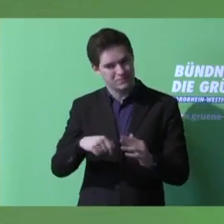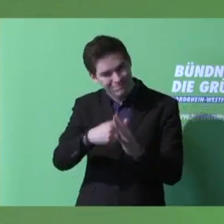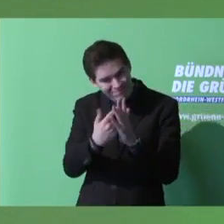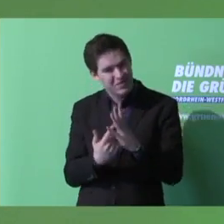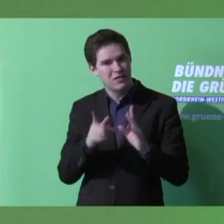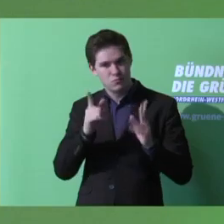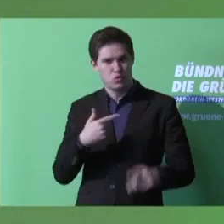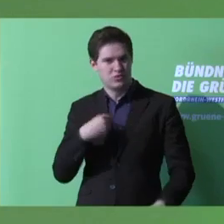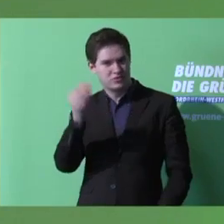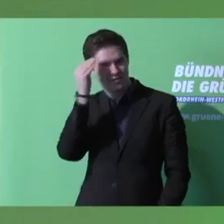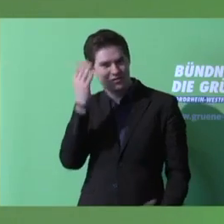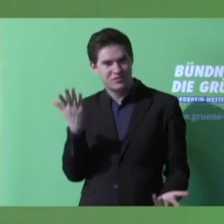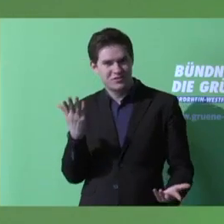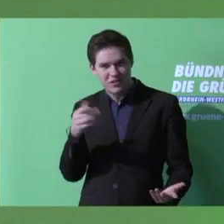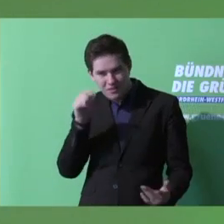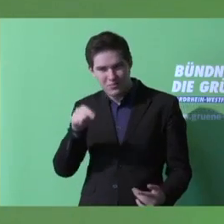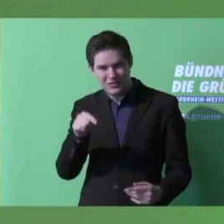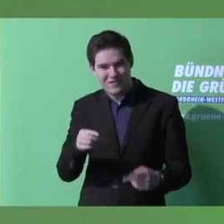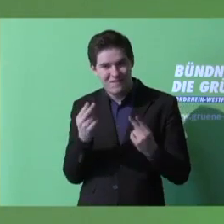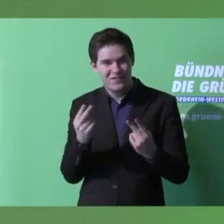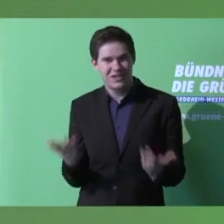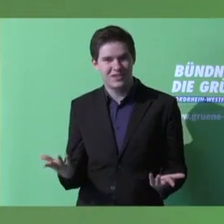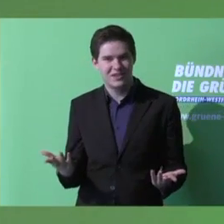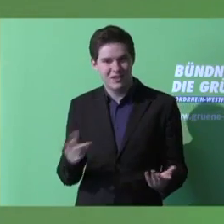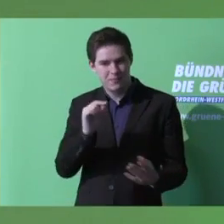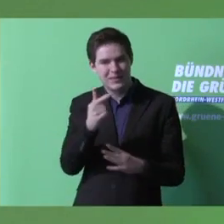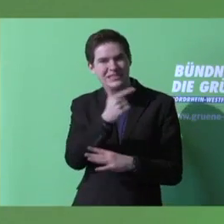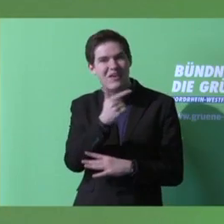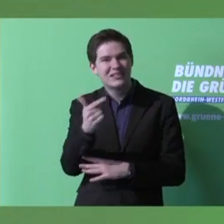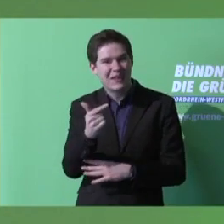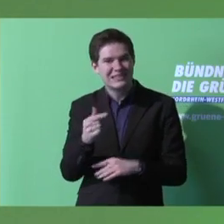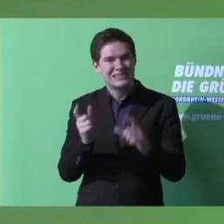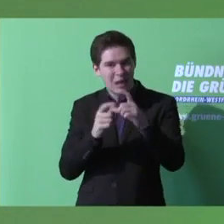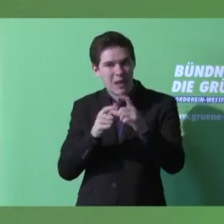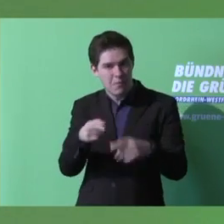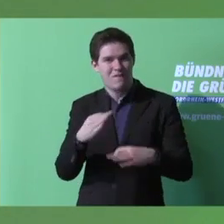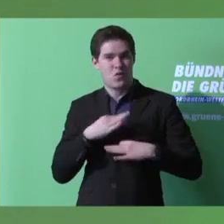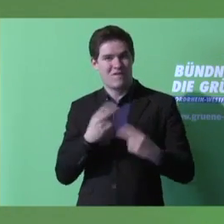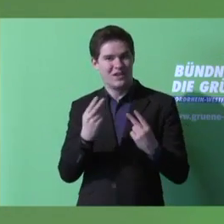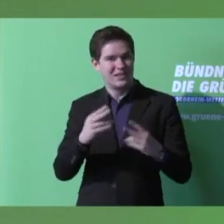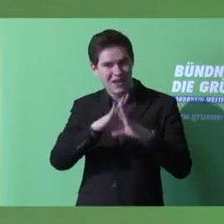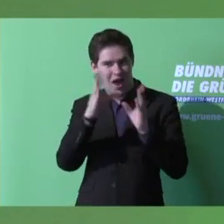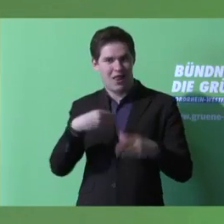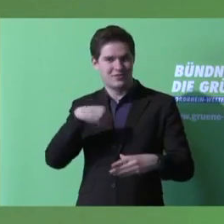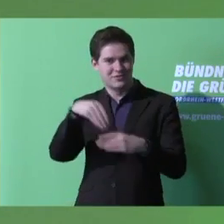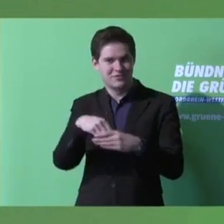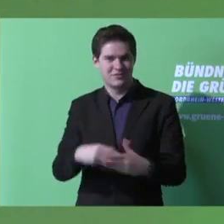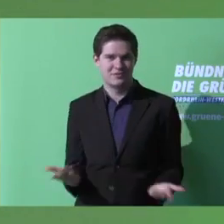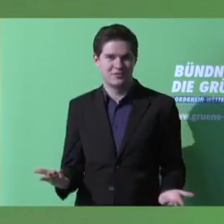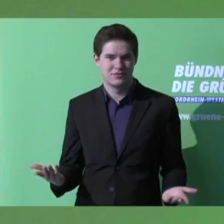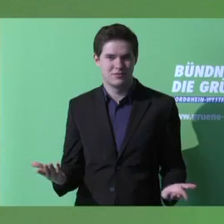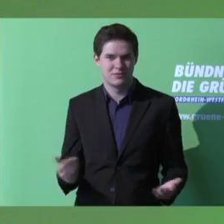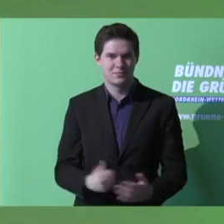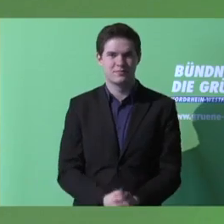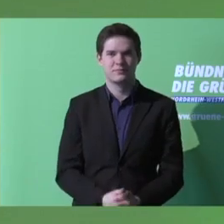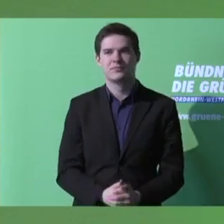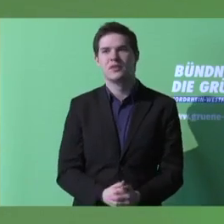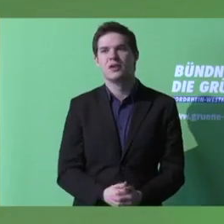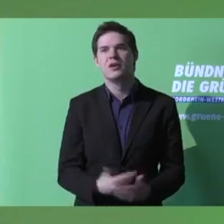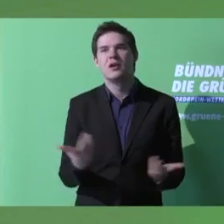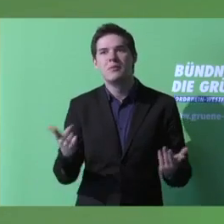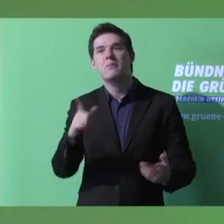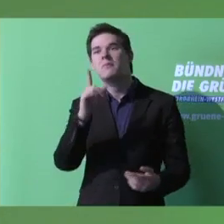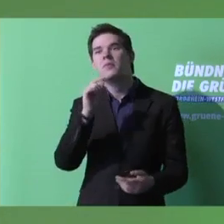auch sehr viel mit diesem Datum, mit dem 22.09. zu tun. Nicht weniger als eine politische Richtungsentscheidung steht